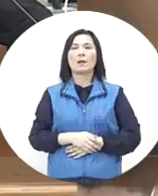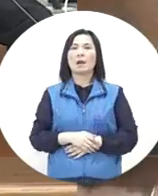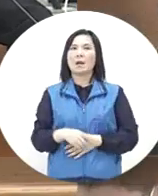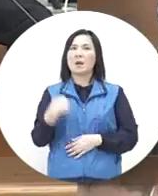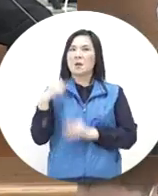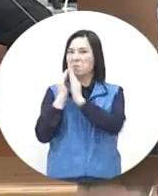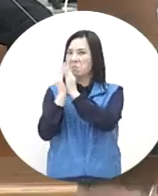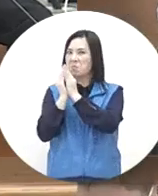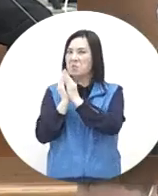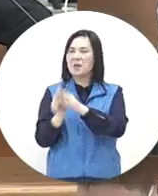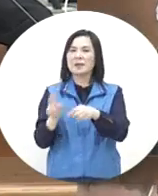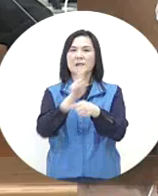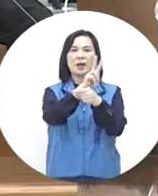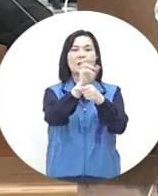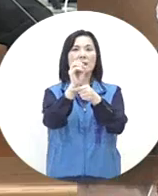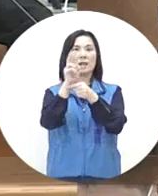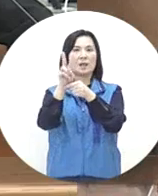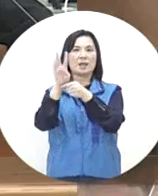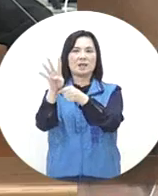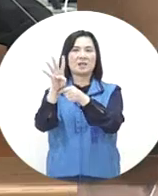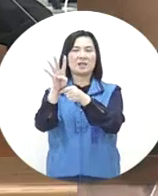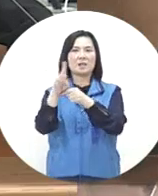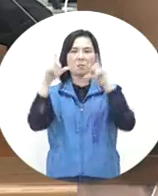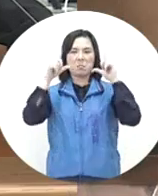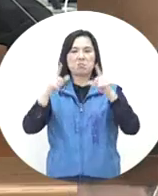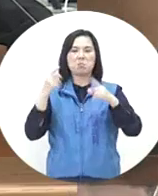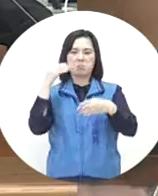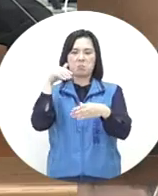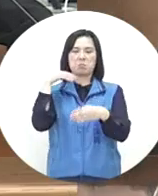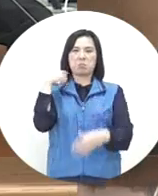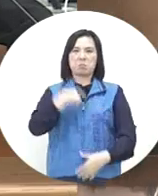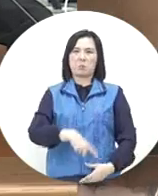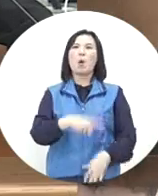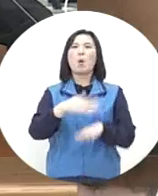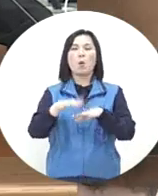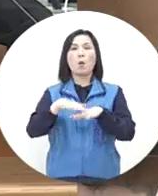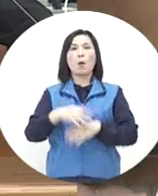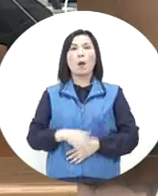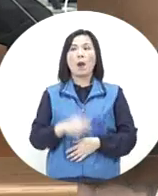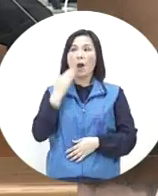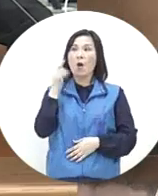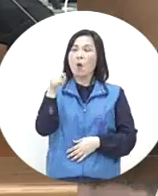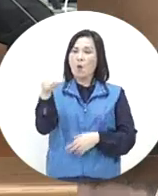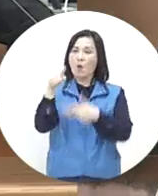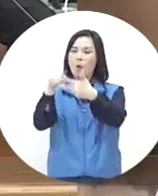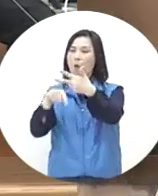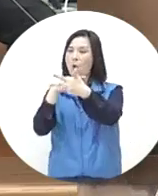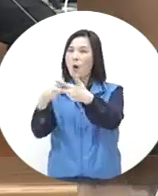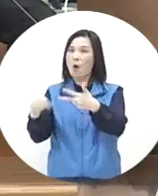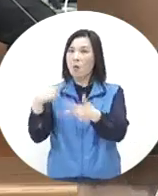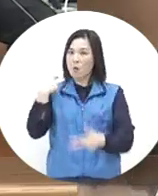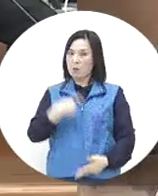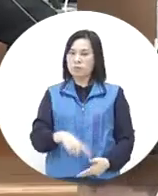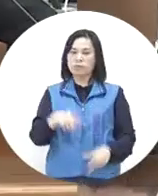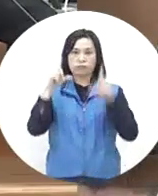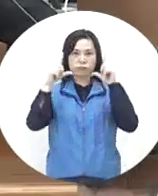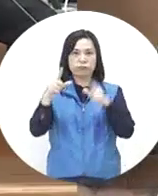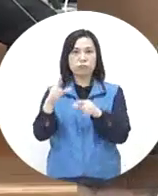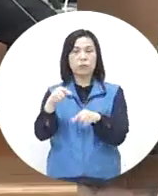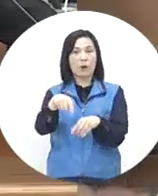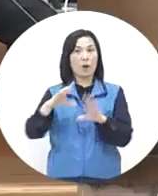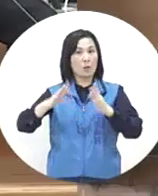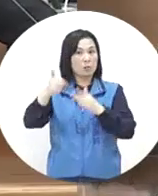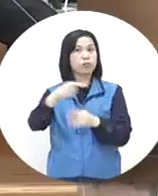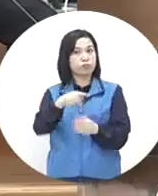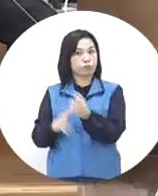他应该会出来选。那我想请问一下，哪一酸中痛你要支持吗？ 每一个人只要愿意为国